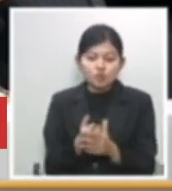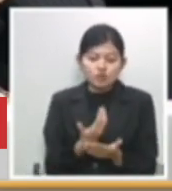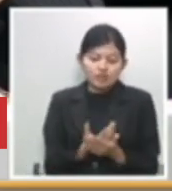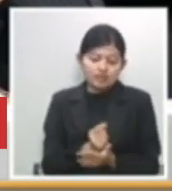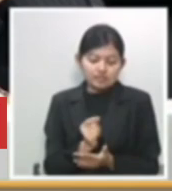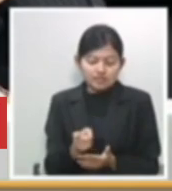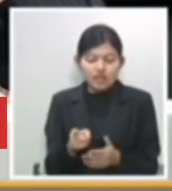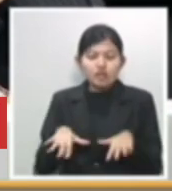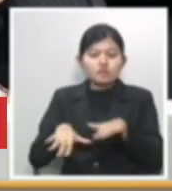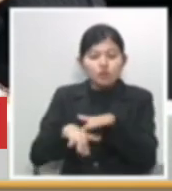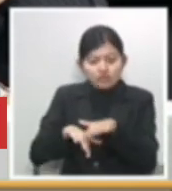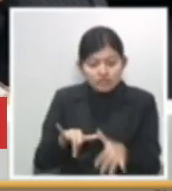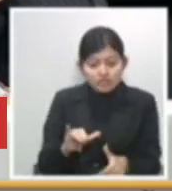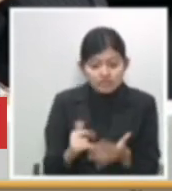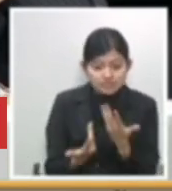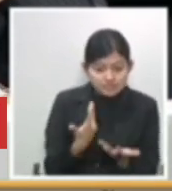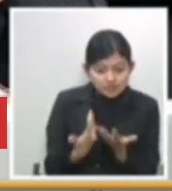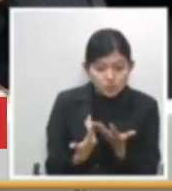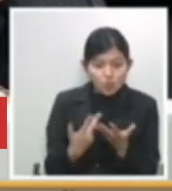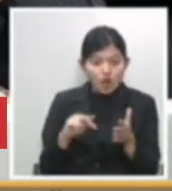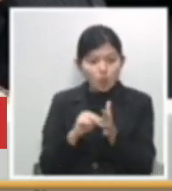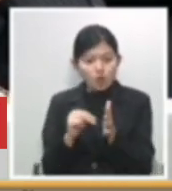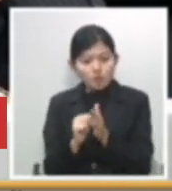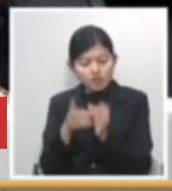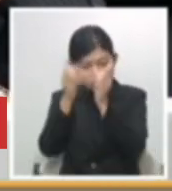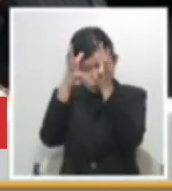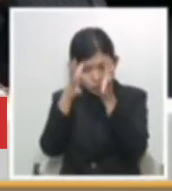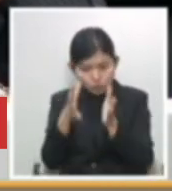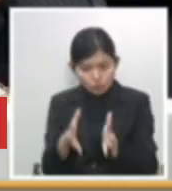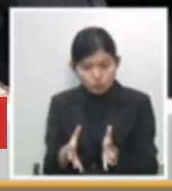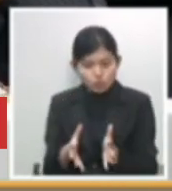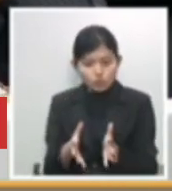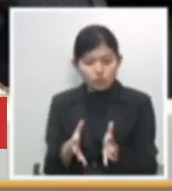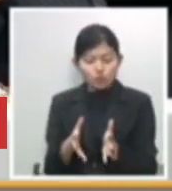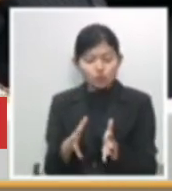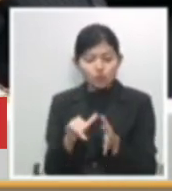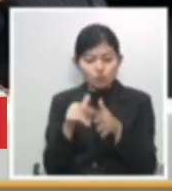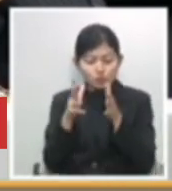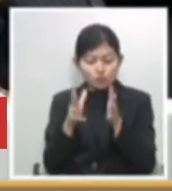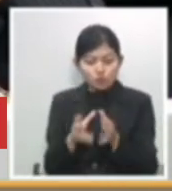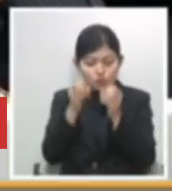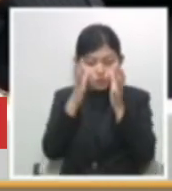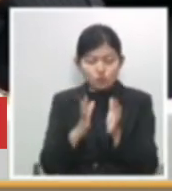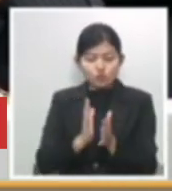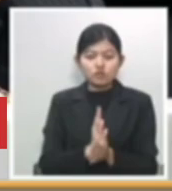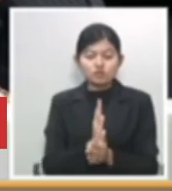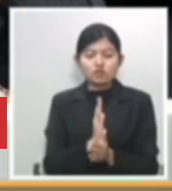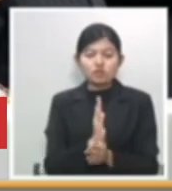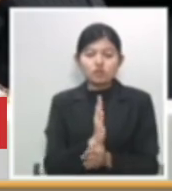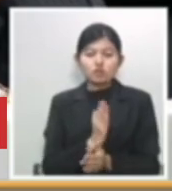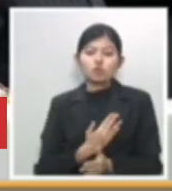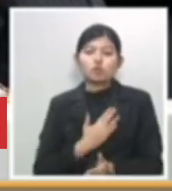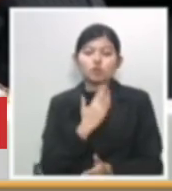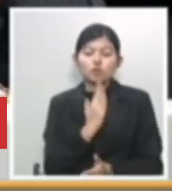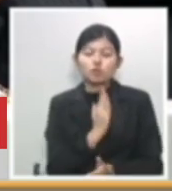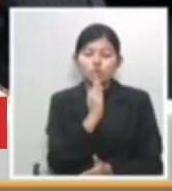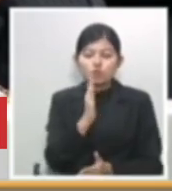มหรือหมายถึงครูผู้ทรงคุณค่าที่ผ่านมาที่ท่